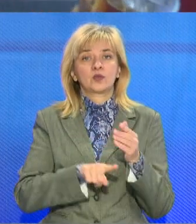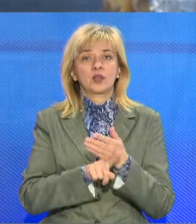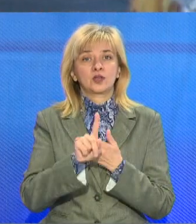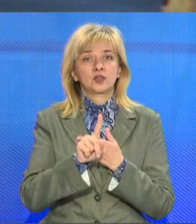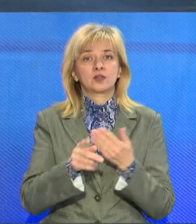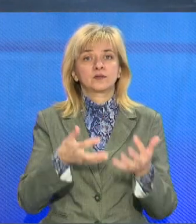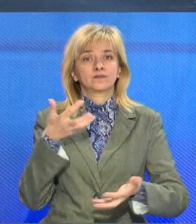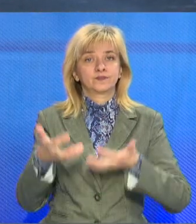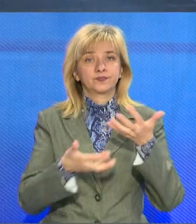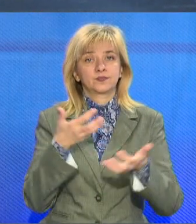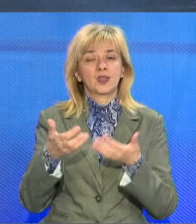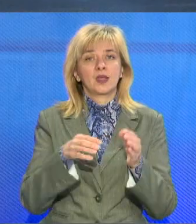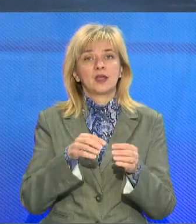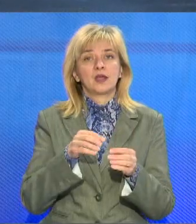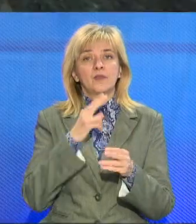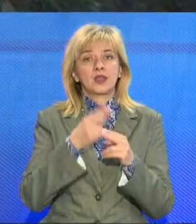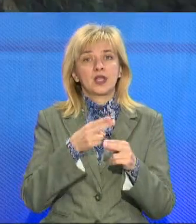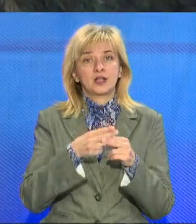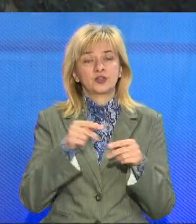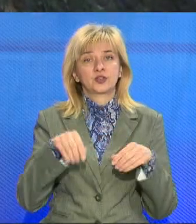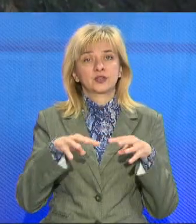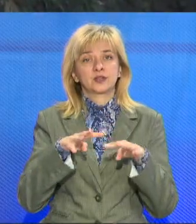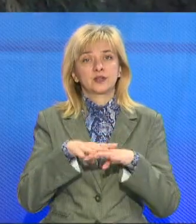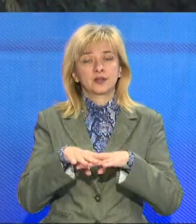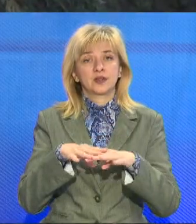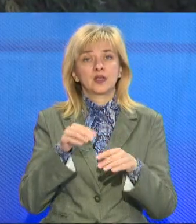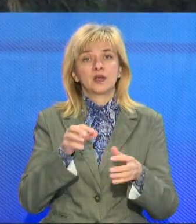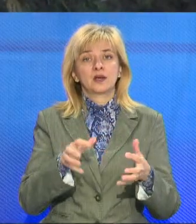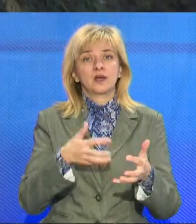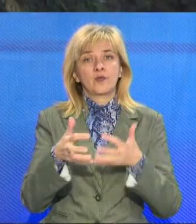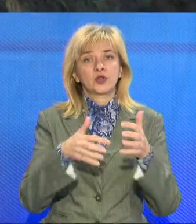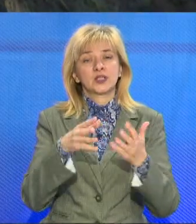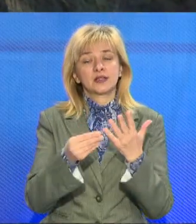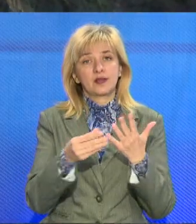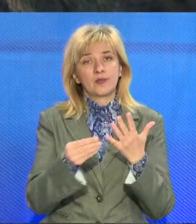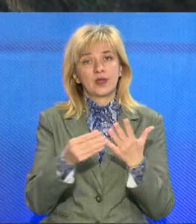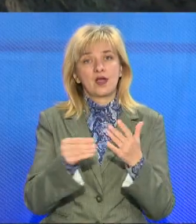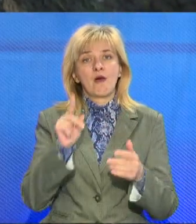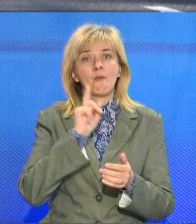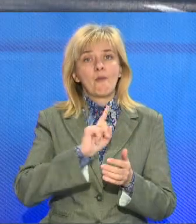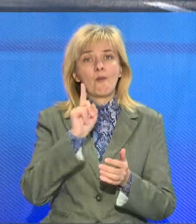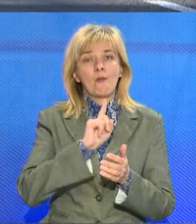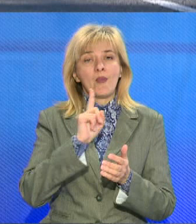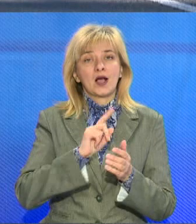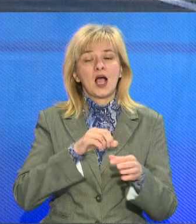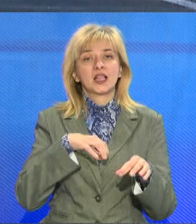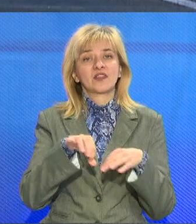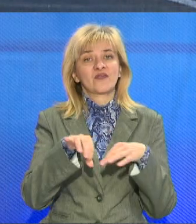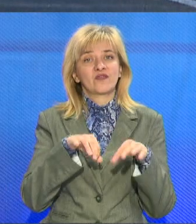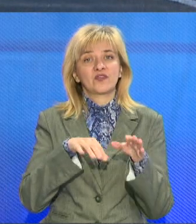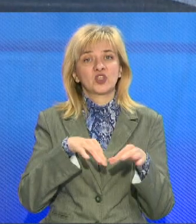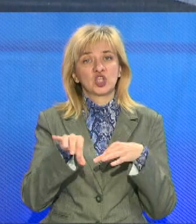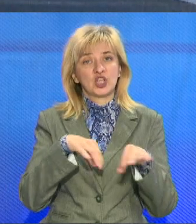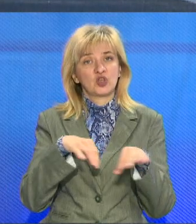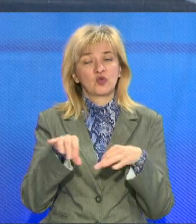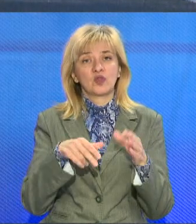до демонтажу металличных отбойников. Активно ведутся земляные работы. Покуль руху автомобилю это не перешкаджая, а лес